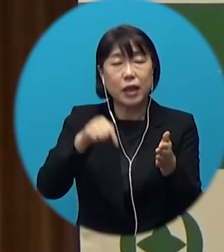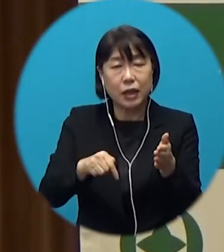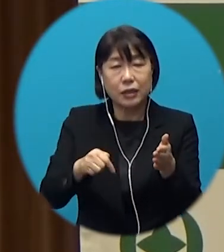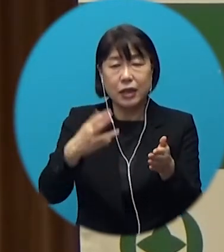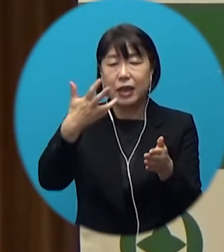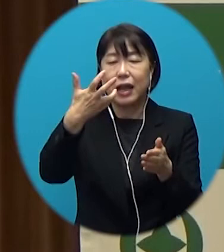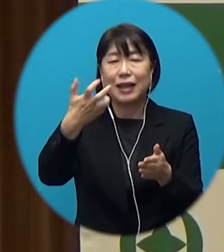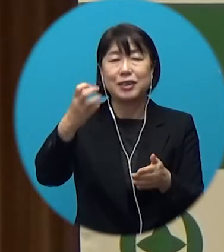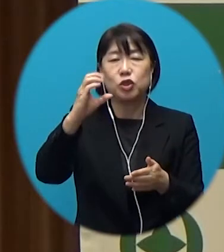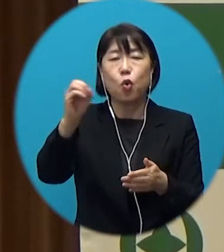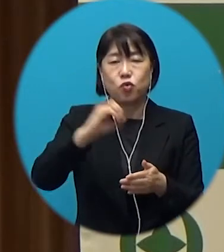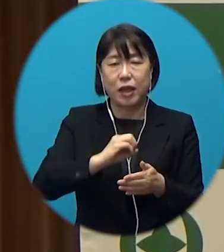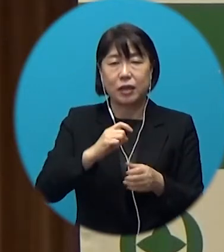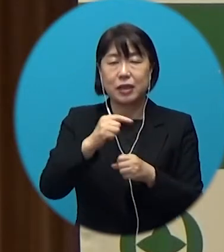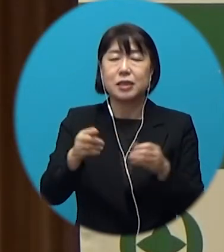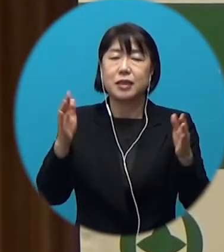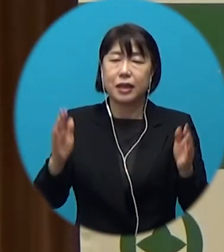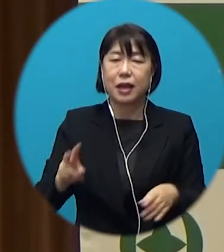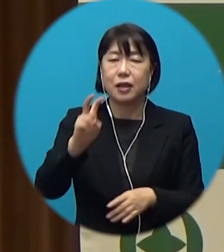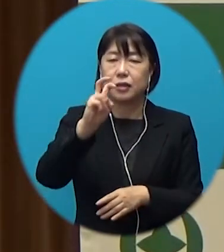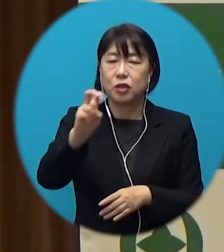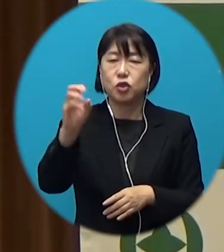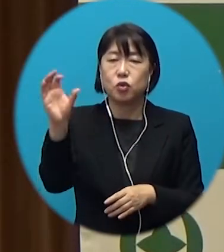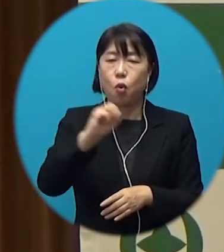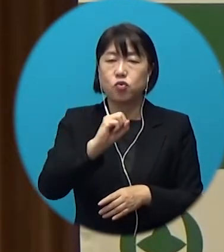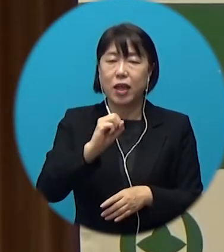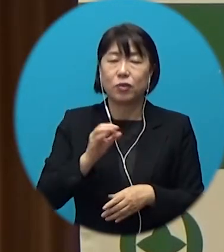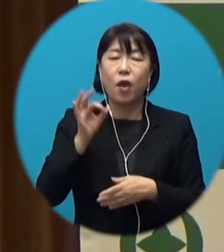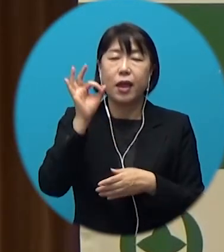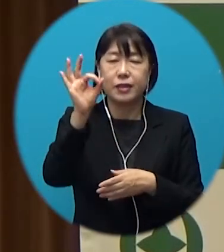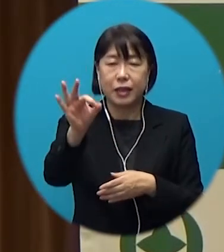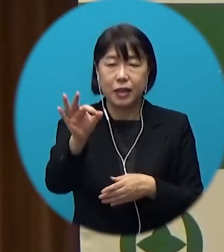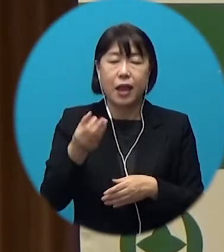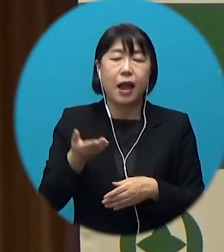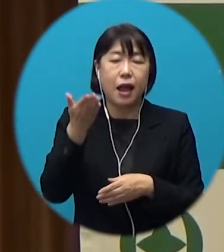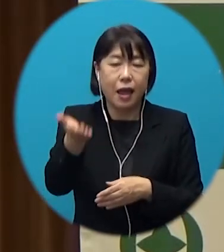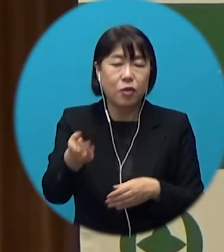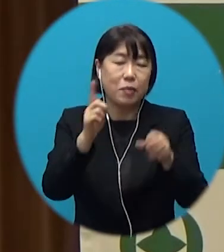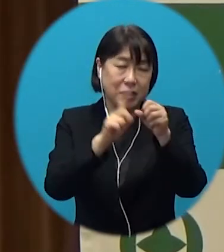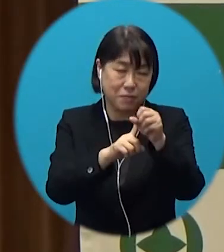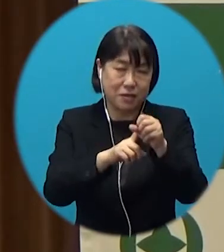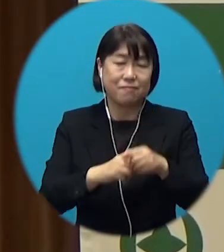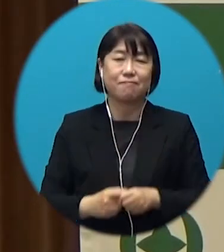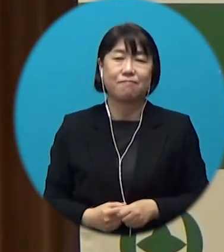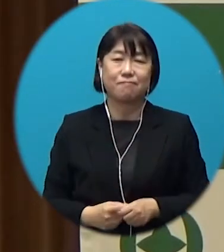円、年間20億円程度の返済を目指していきたいと考えています。